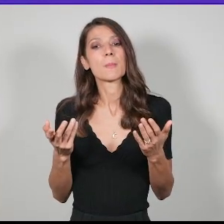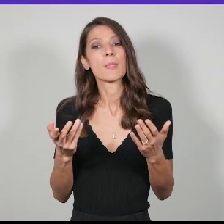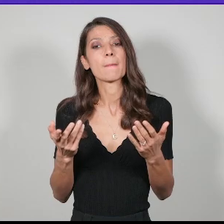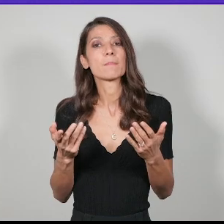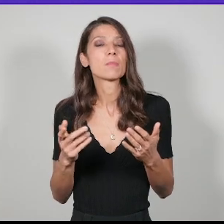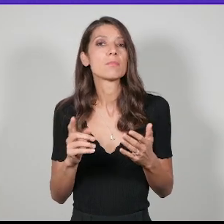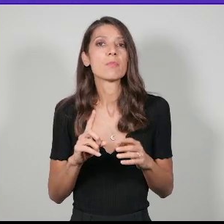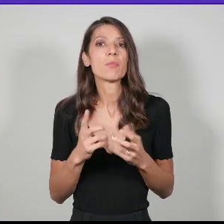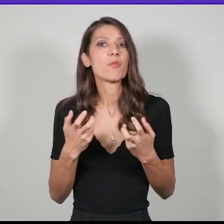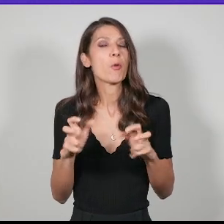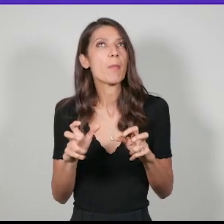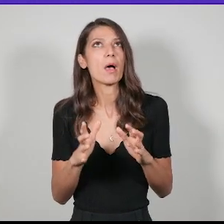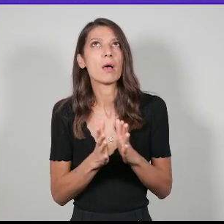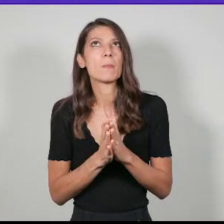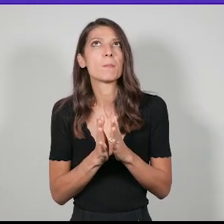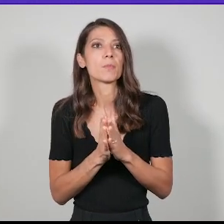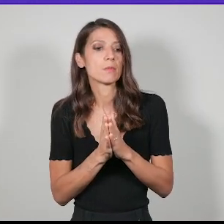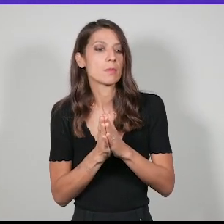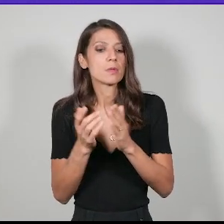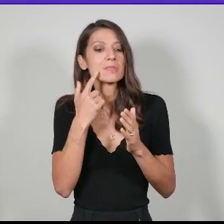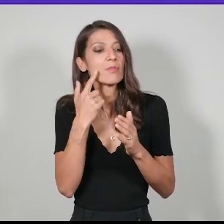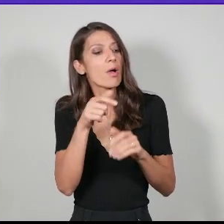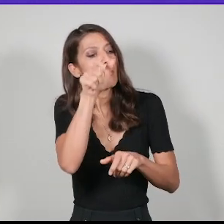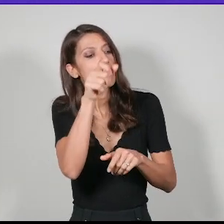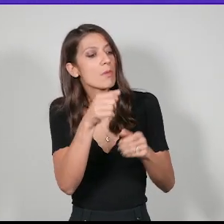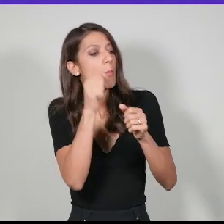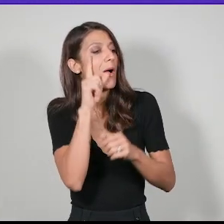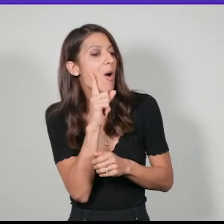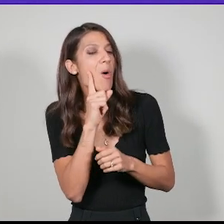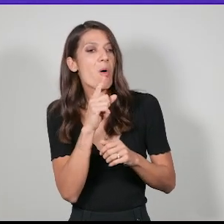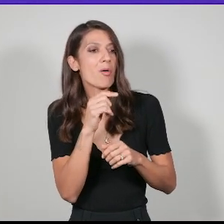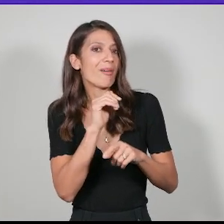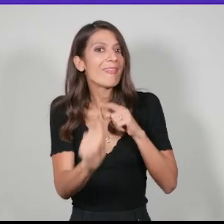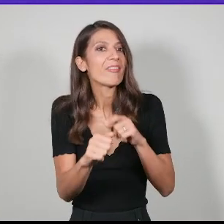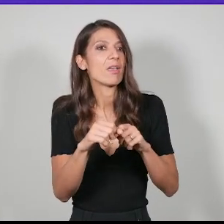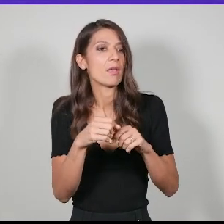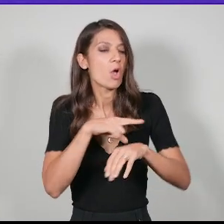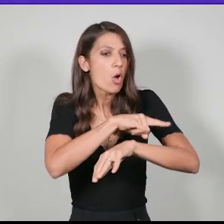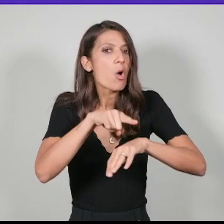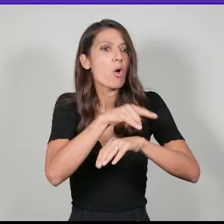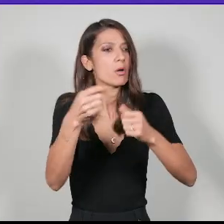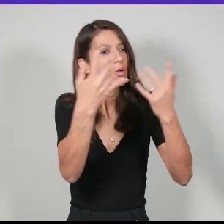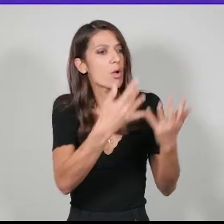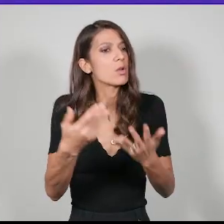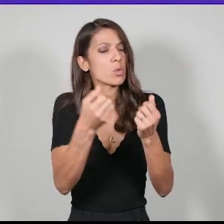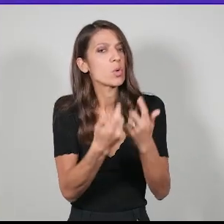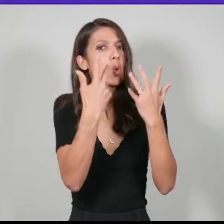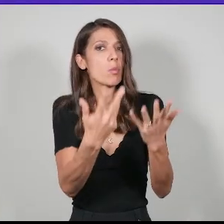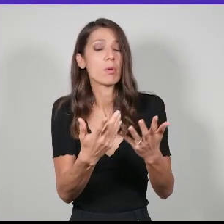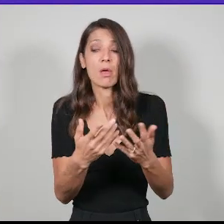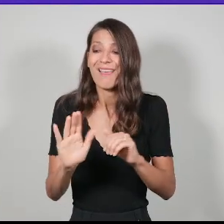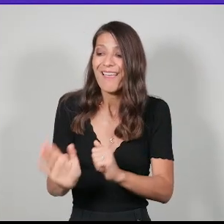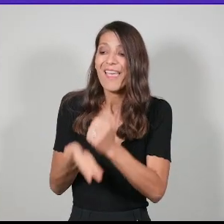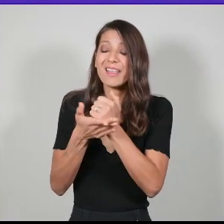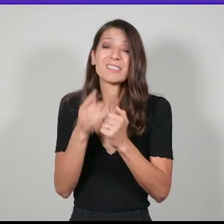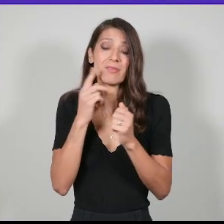plus nécessairement compter un nombre d'heures. En fait, se dire que apporter de l'aide, c'est pas seulement apporter 1 heure à un